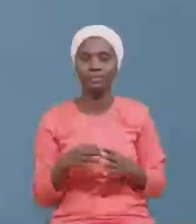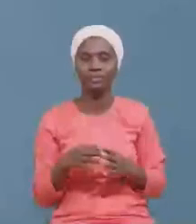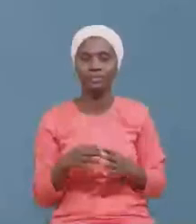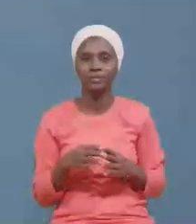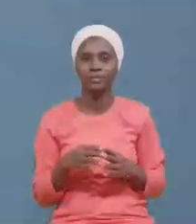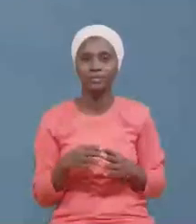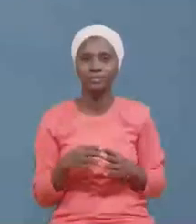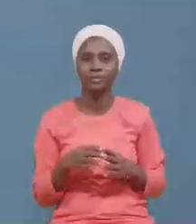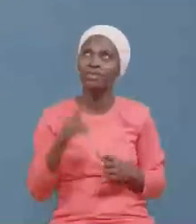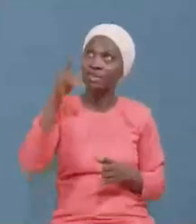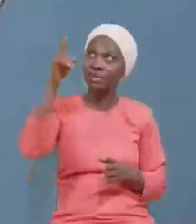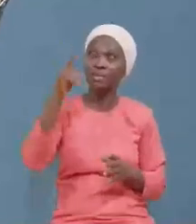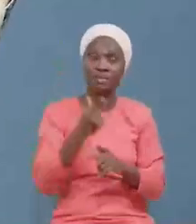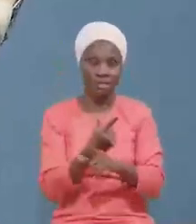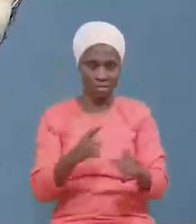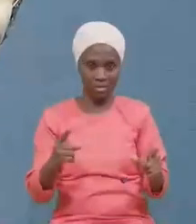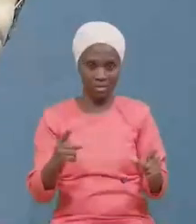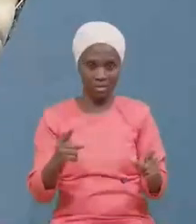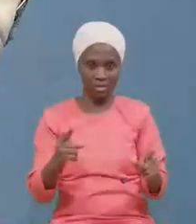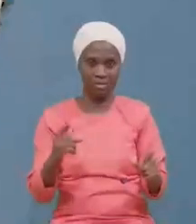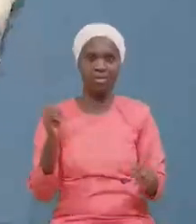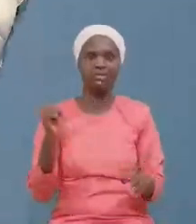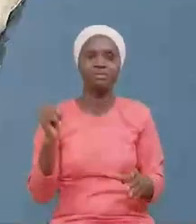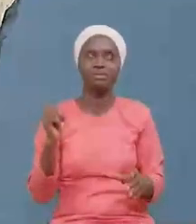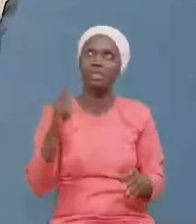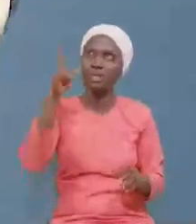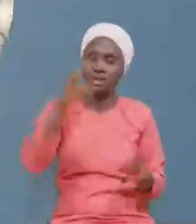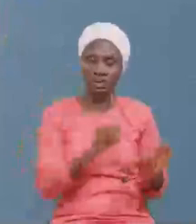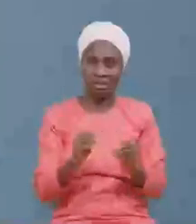Il est libère. Il affranchit.